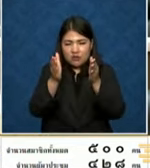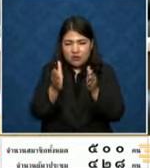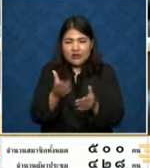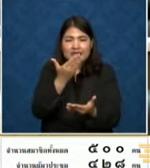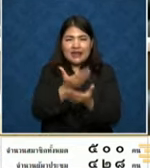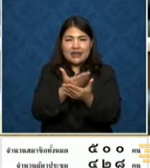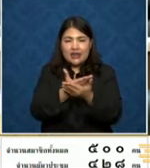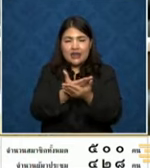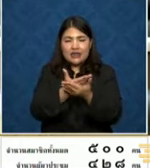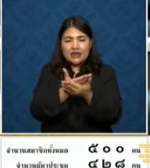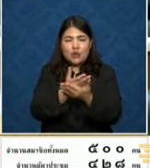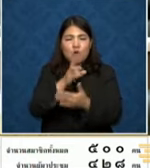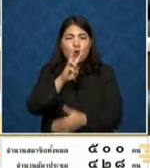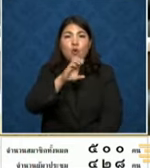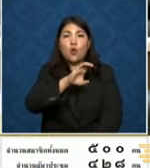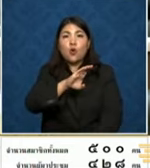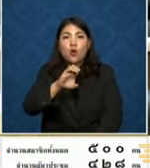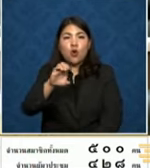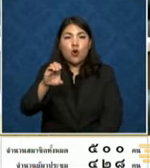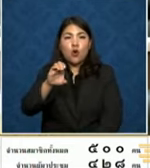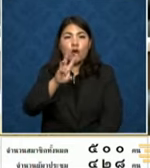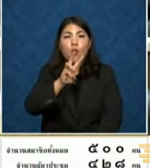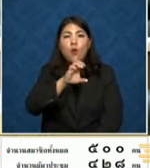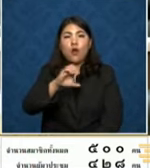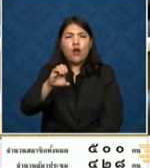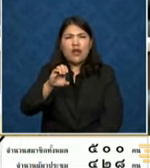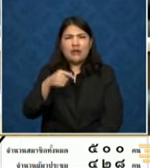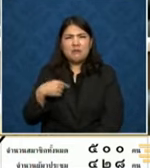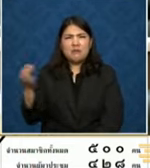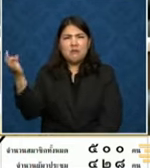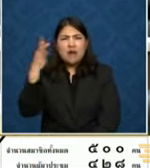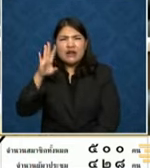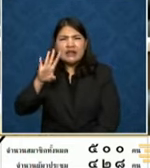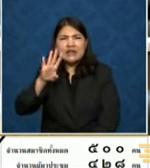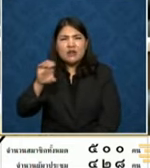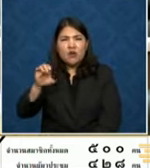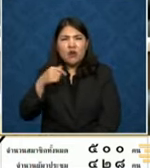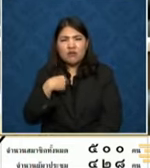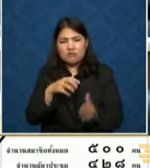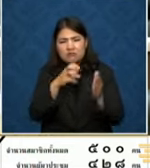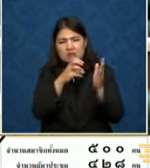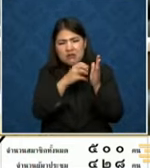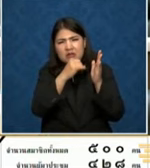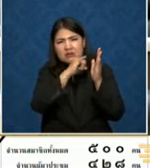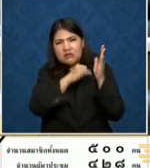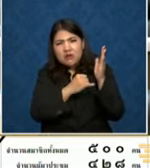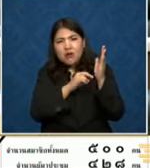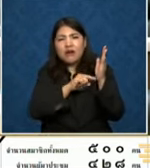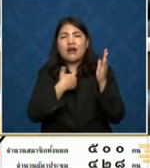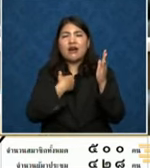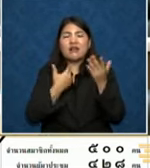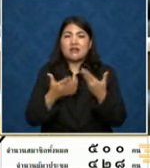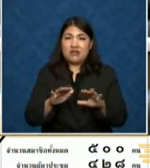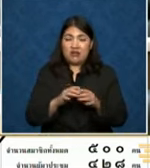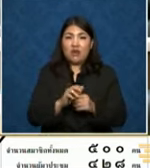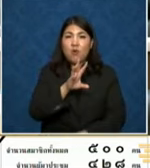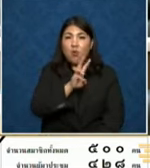เมื่อสักครู่ฟังผู้อภิปราย400บาทยังกำหนดเป็นกลุ่มจังหวัด10จังหวัดอยู่เลยครับ600บา